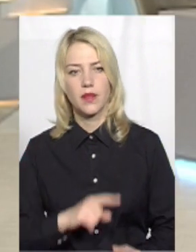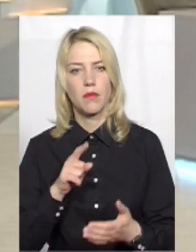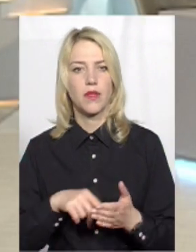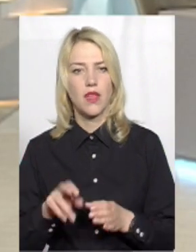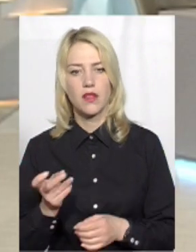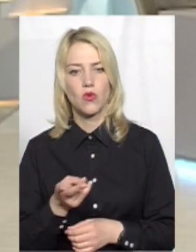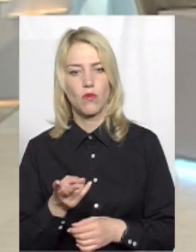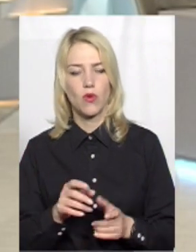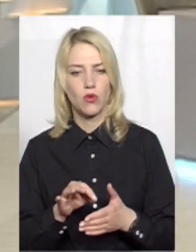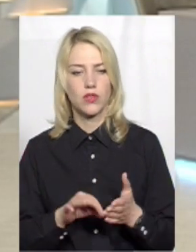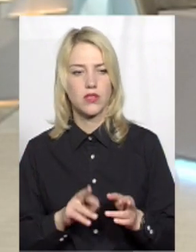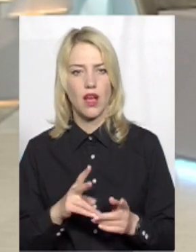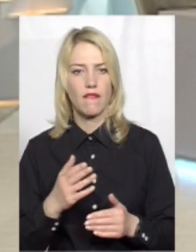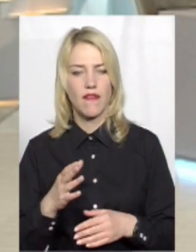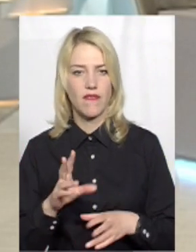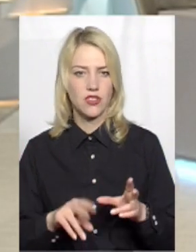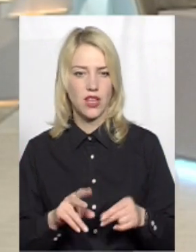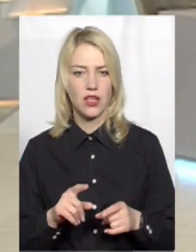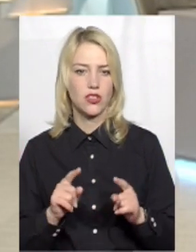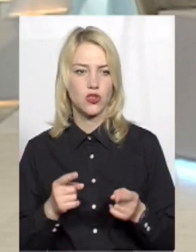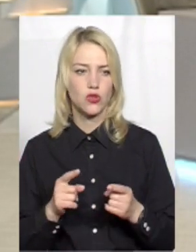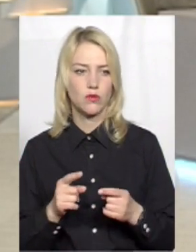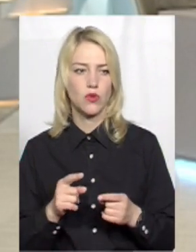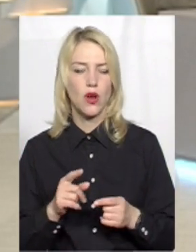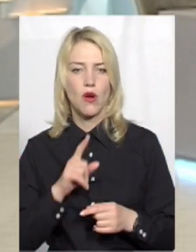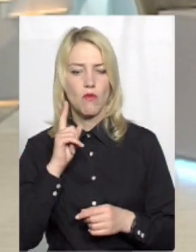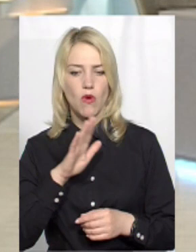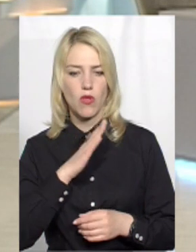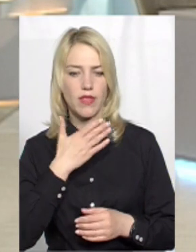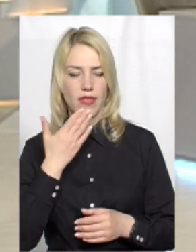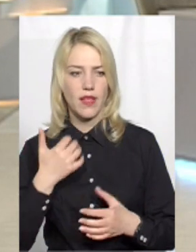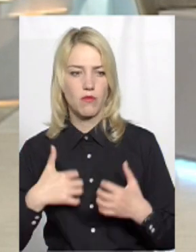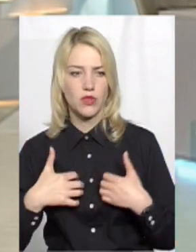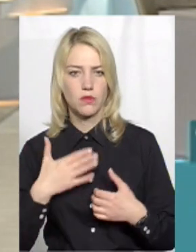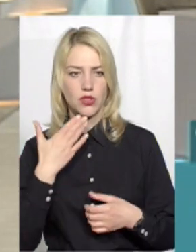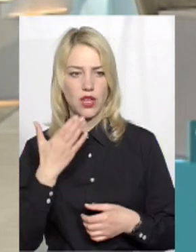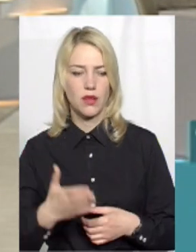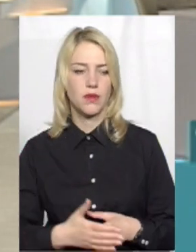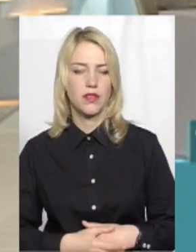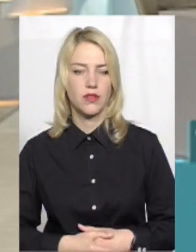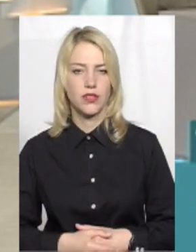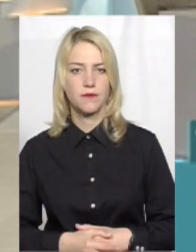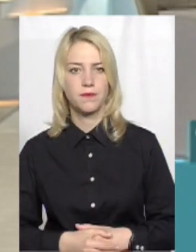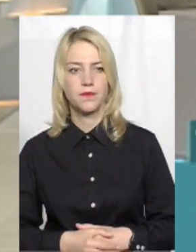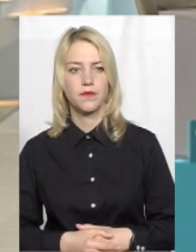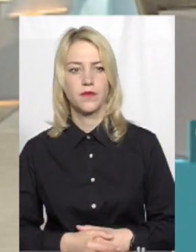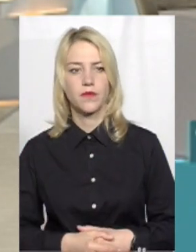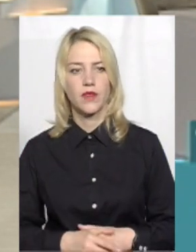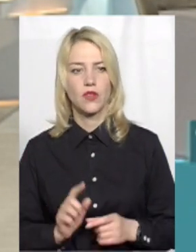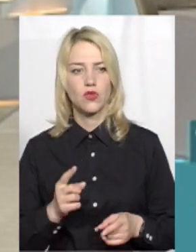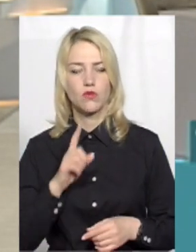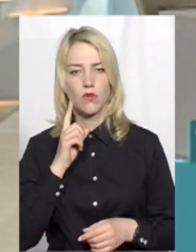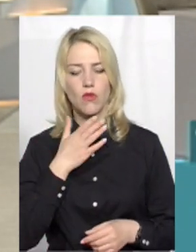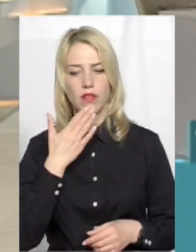Бог одразу, як ви гадаєте, чому молодь не поспішала? Давайте, Олександр, ви перша. Чому молодь